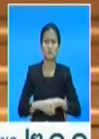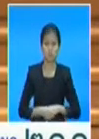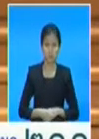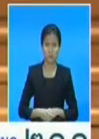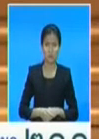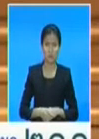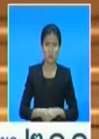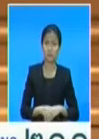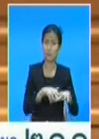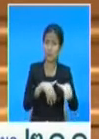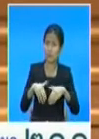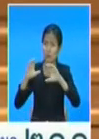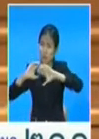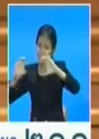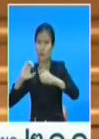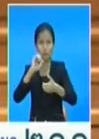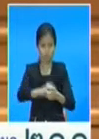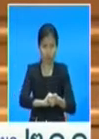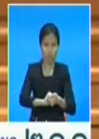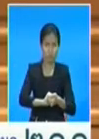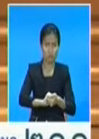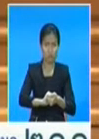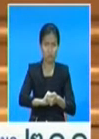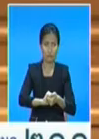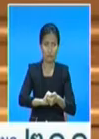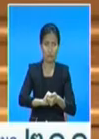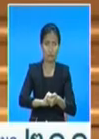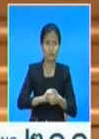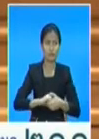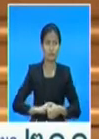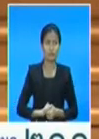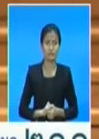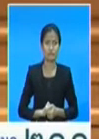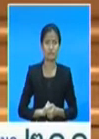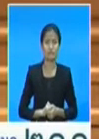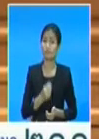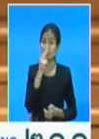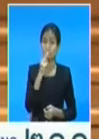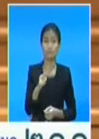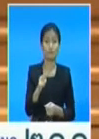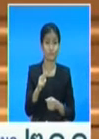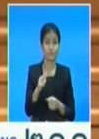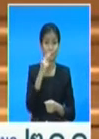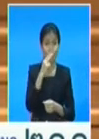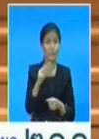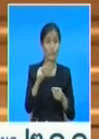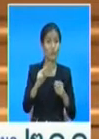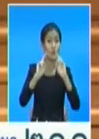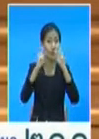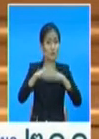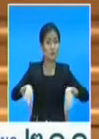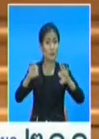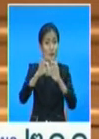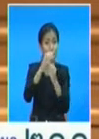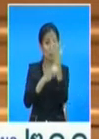งั้นเราต้องร่วมกันทั้งหมดฮะผมขออนุญาตที่จะเห็นให้เห็นความสำคัญของการปลูกต้นไม้ก่อนครับไม่